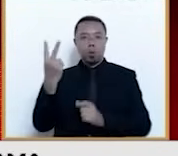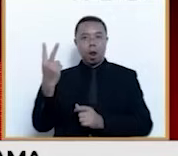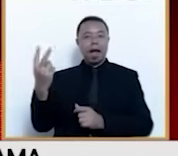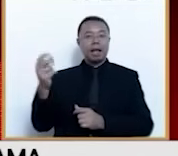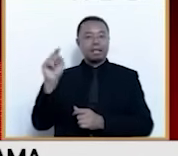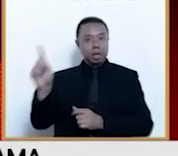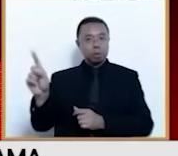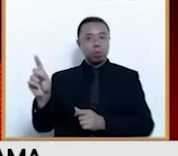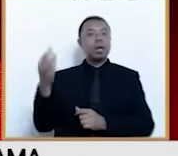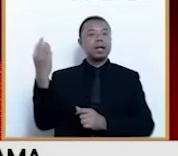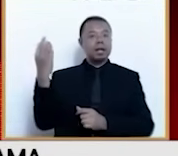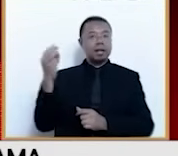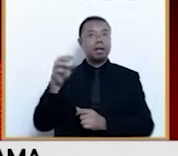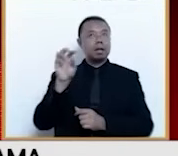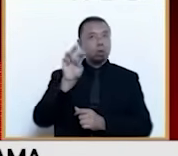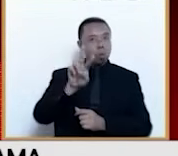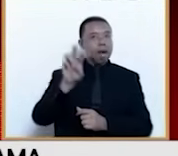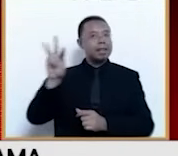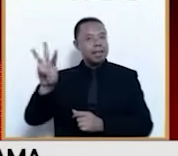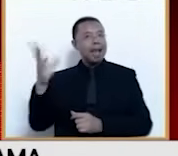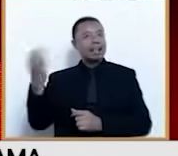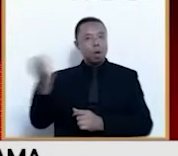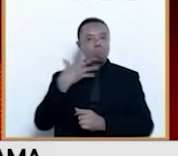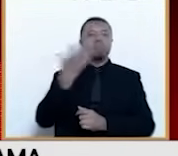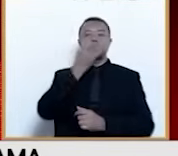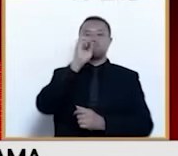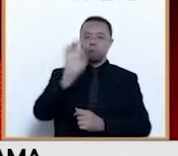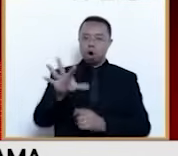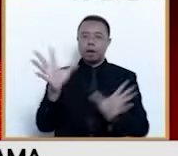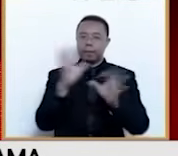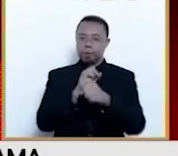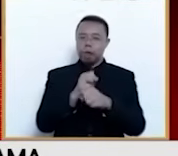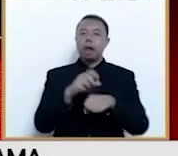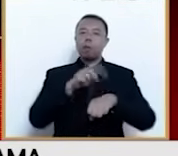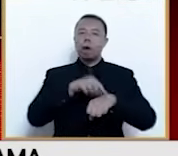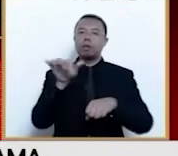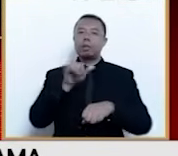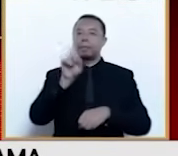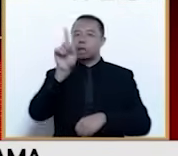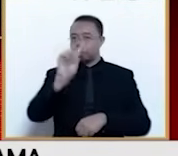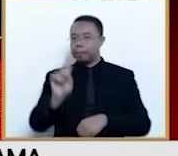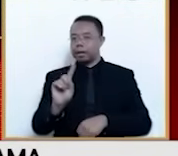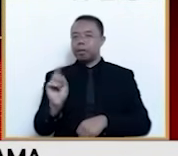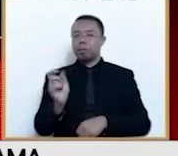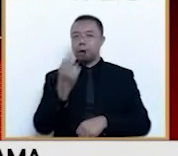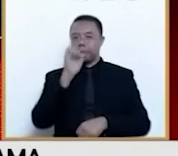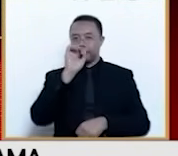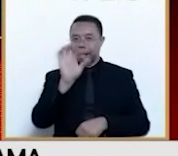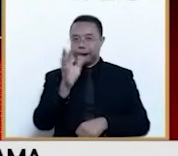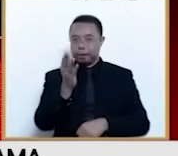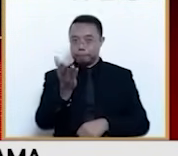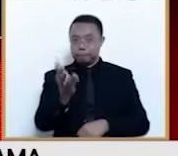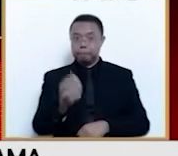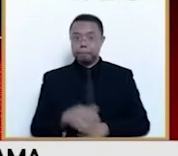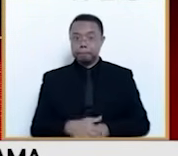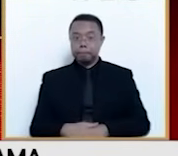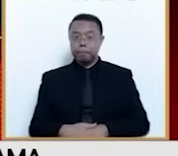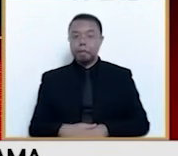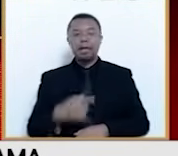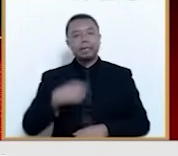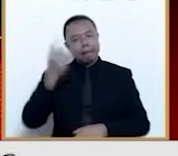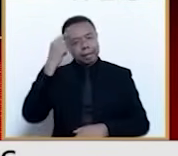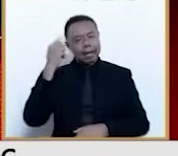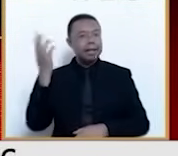tanggapan dari kedua calon wakil gubernur lainnya. Waktunya sama 1 menit dan akan dimulai sejak Bapak berbicara. Silakan